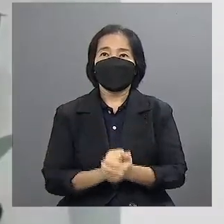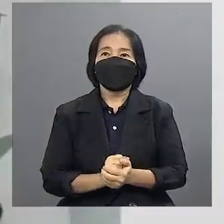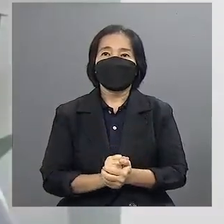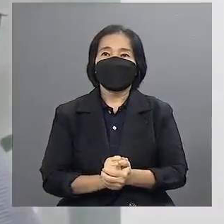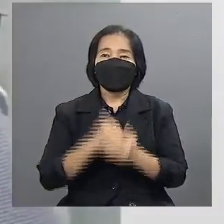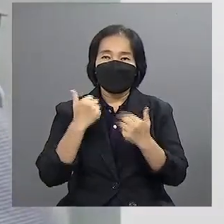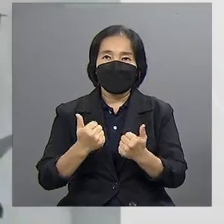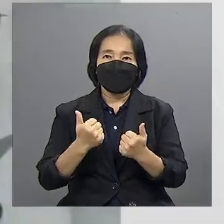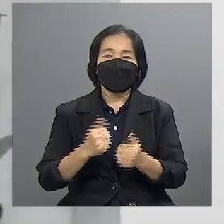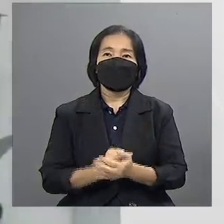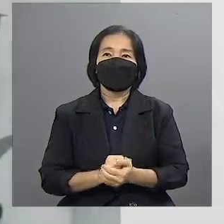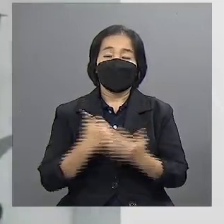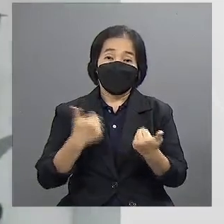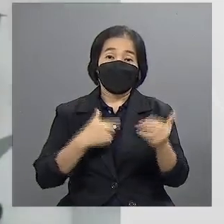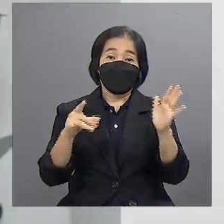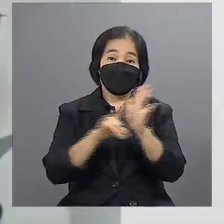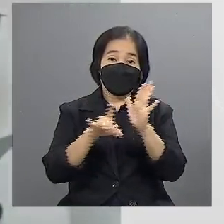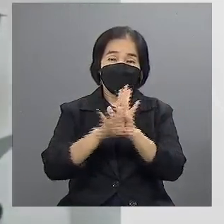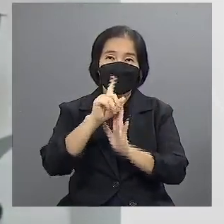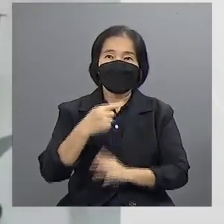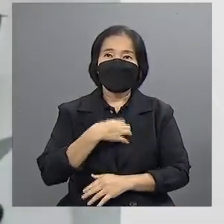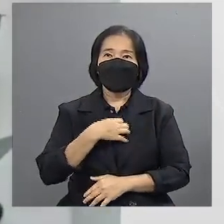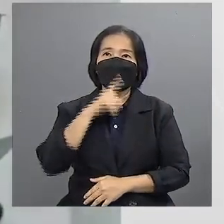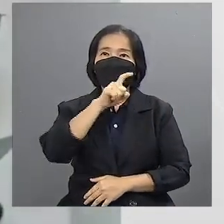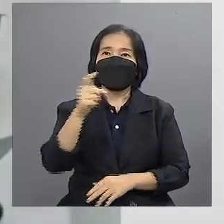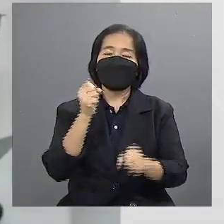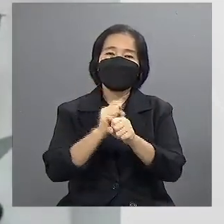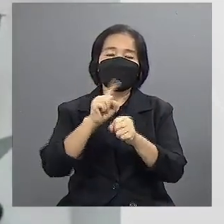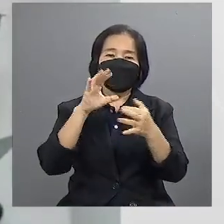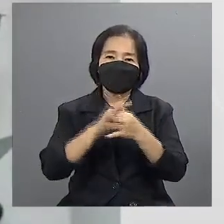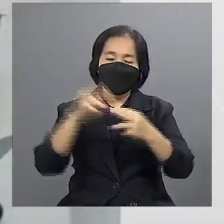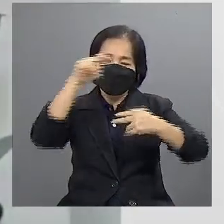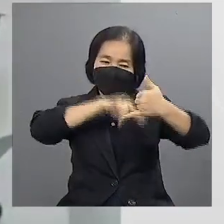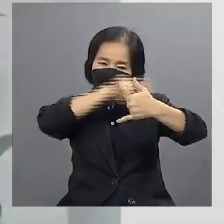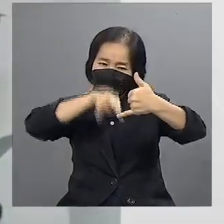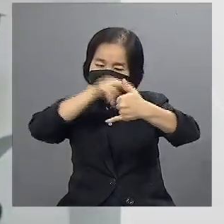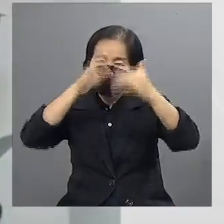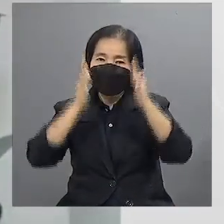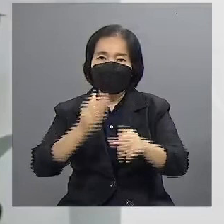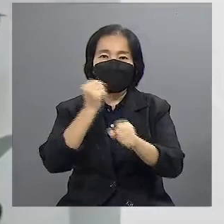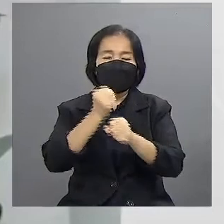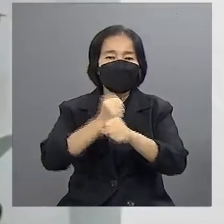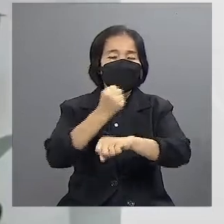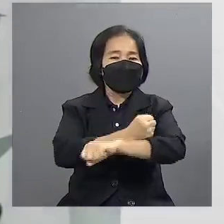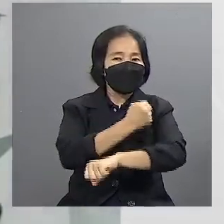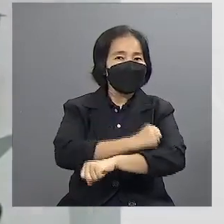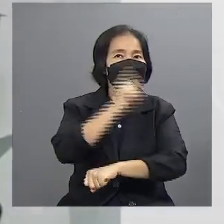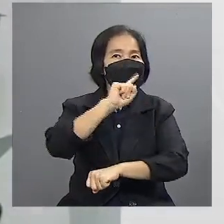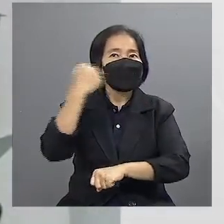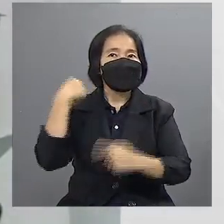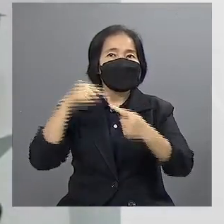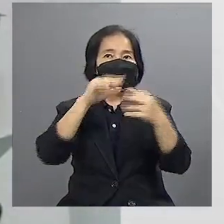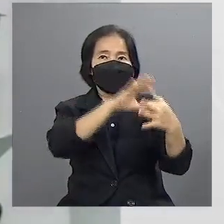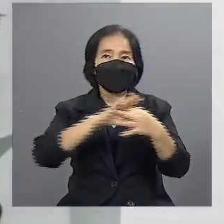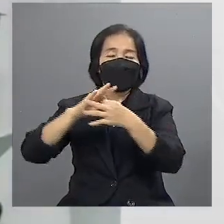ปิดท้ายให้พนพนพูดนดนึงเรื่ของสกิลแรงงาน เอาแบบไหนที่จะไปต่อได้ให้มันสดพรองกัทิศทางการเทเท่ีวที่จะเปลี่นไปด้วย